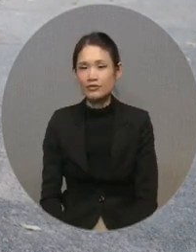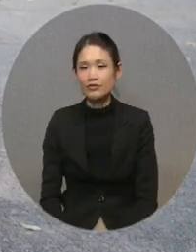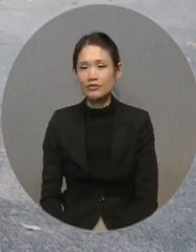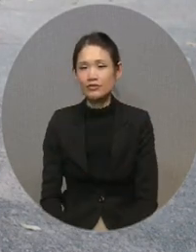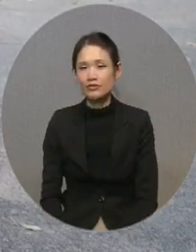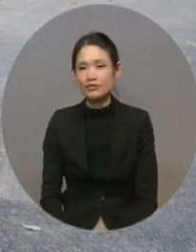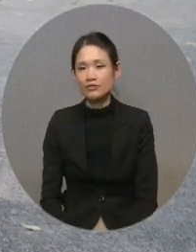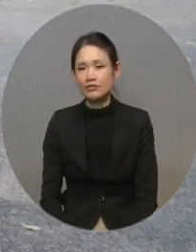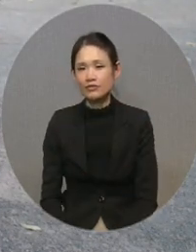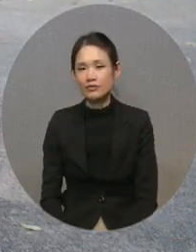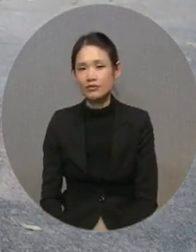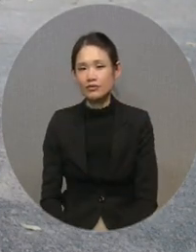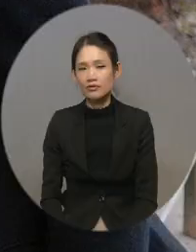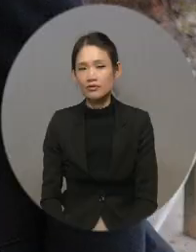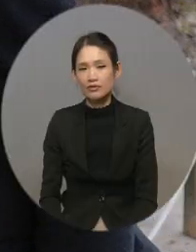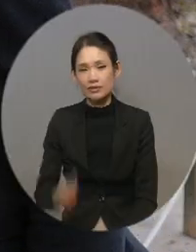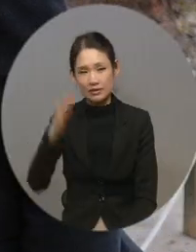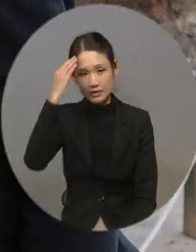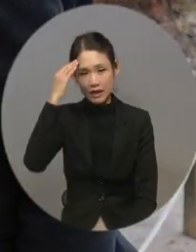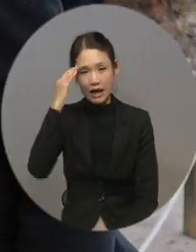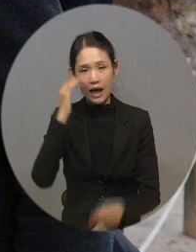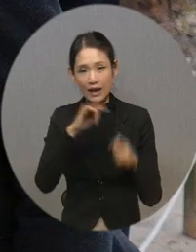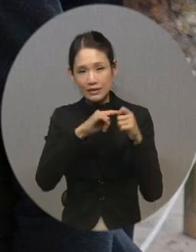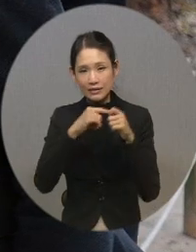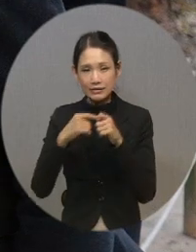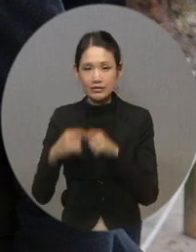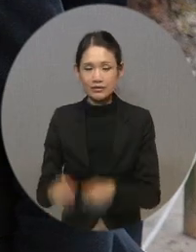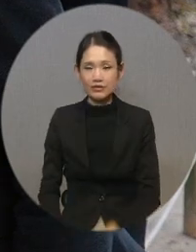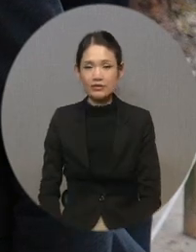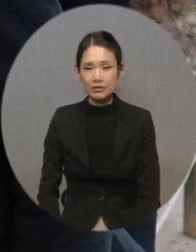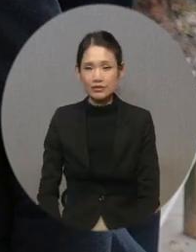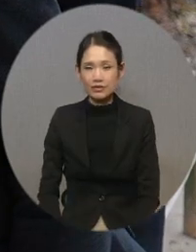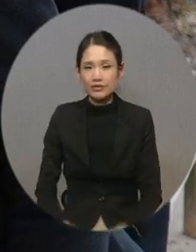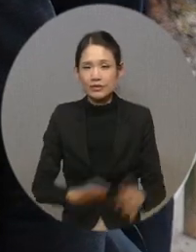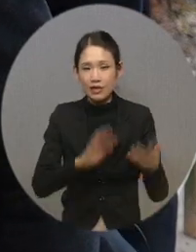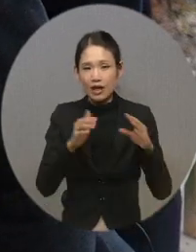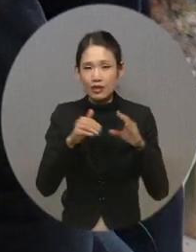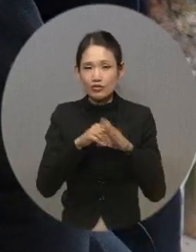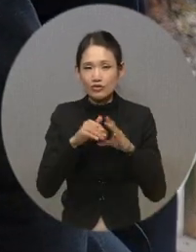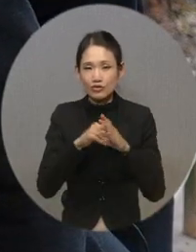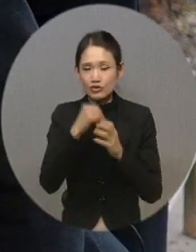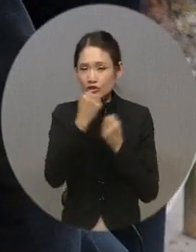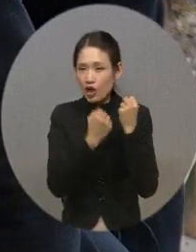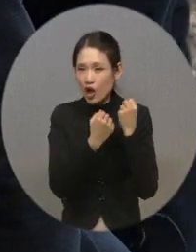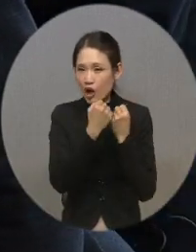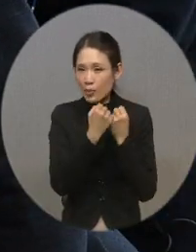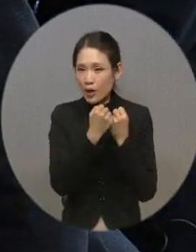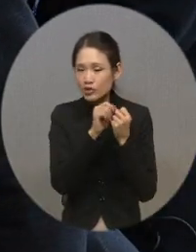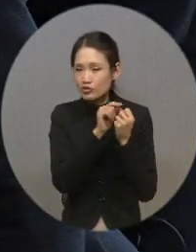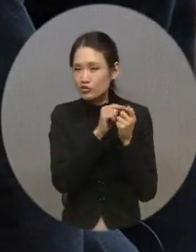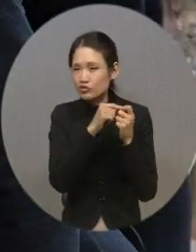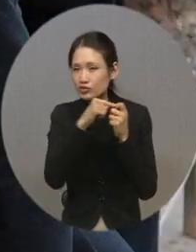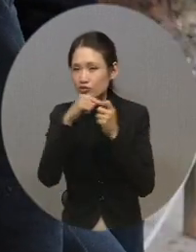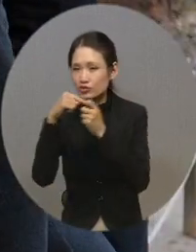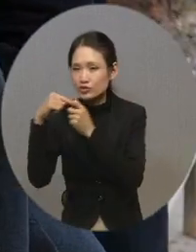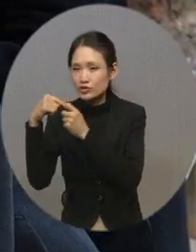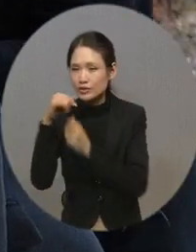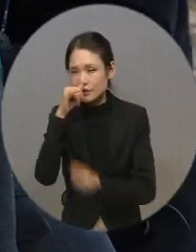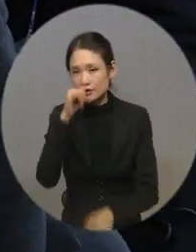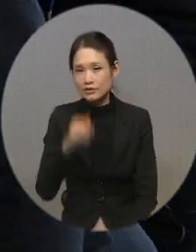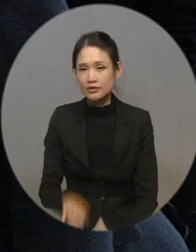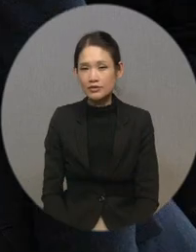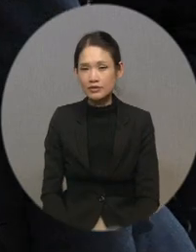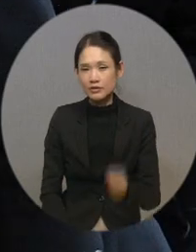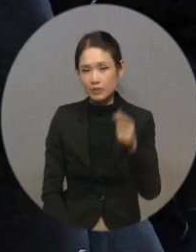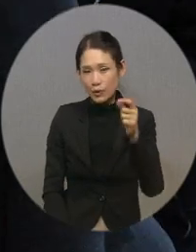저쪽으로 보시면 한글로 창덕궁은 아. 세계문화유산에 대한 설명이 쭉 되어 있고 네. 조금 더 또 하나 접어져요. 아, 네.